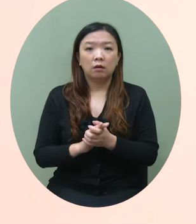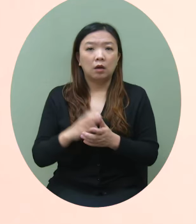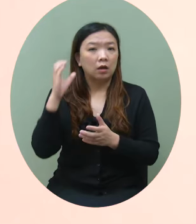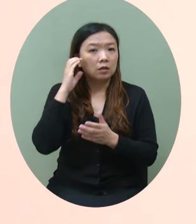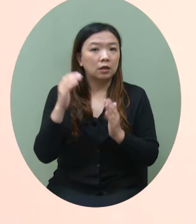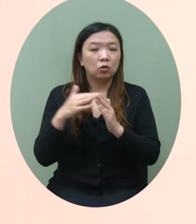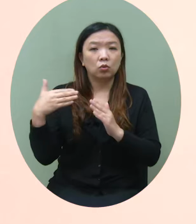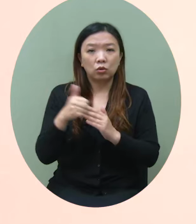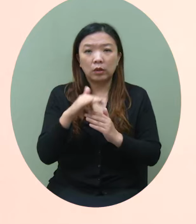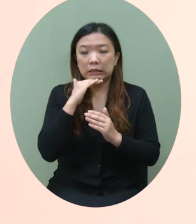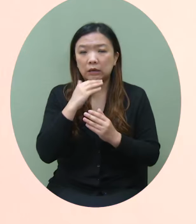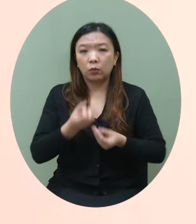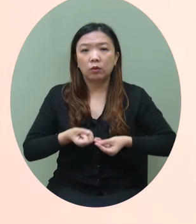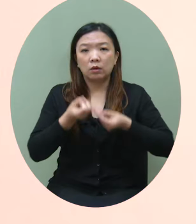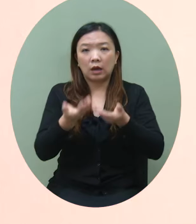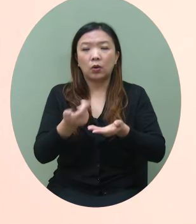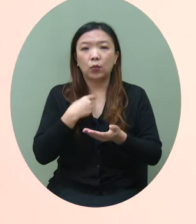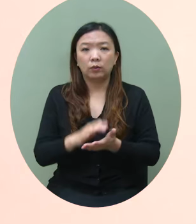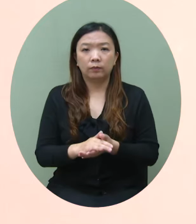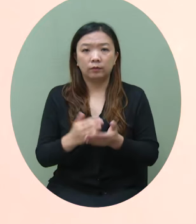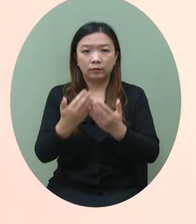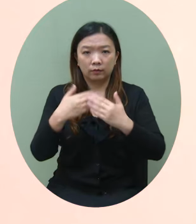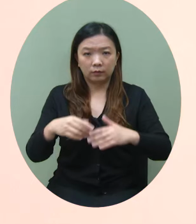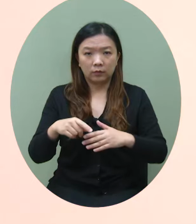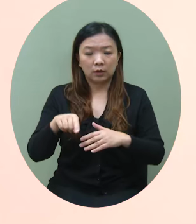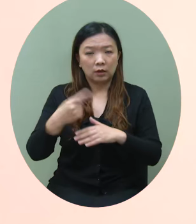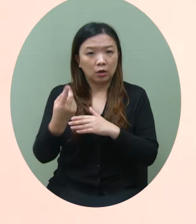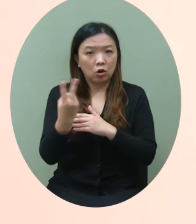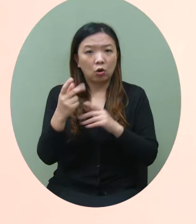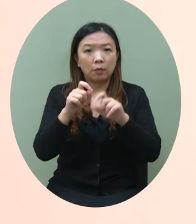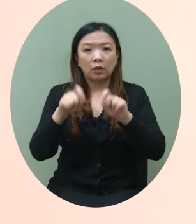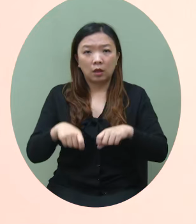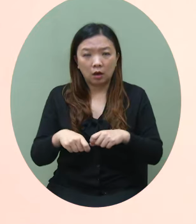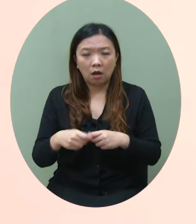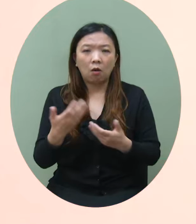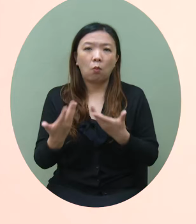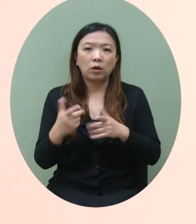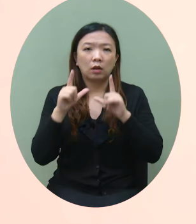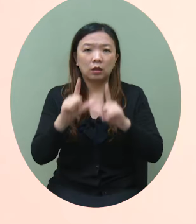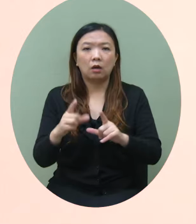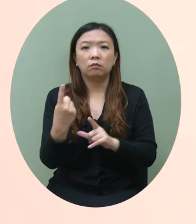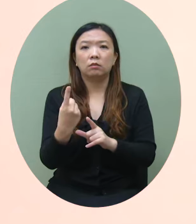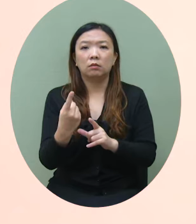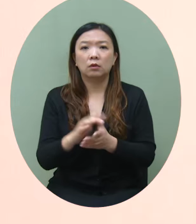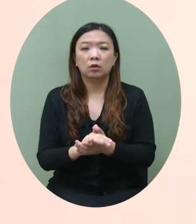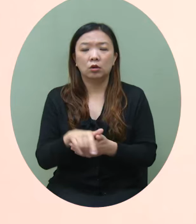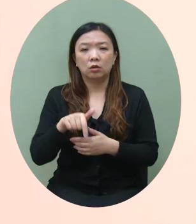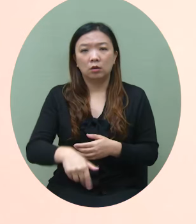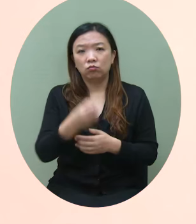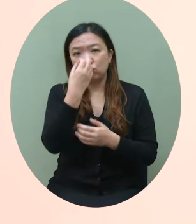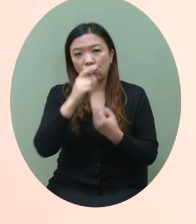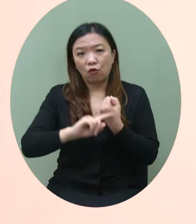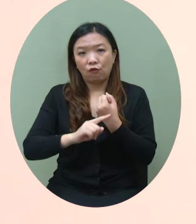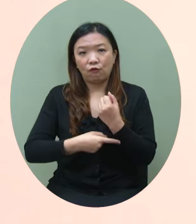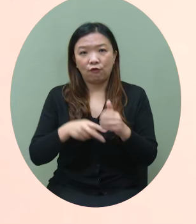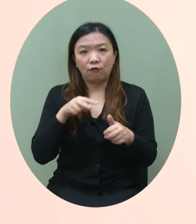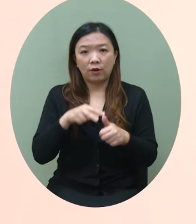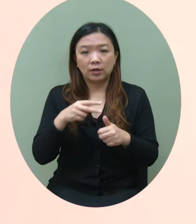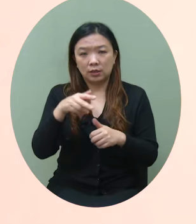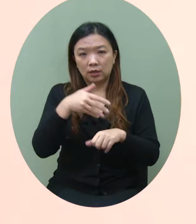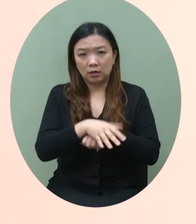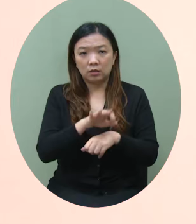代至於另外兩個問題恐怕都是同一個答案就是香港是法治的社會所有事情都是依